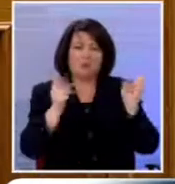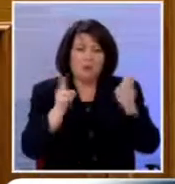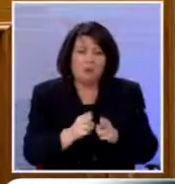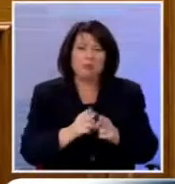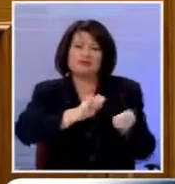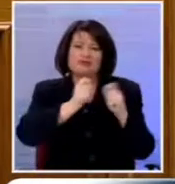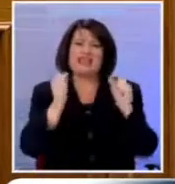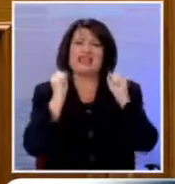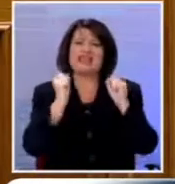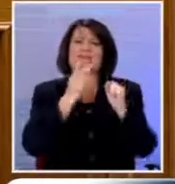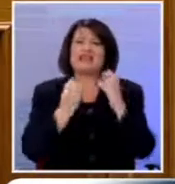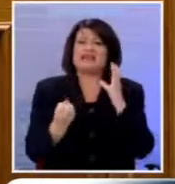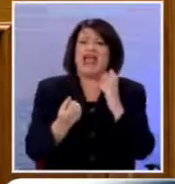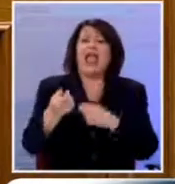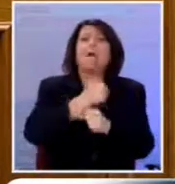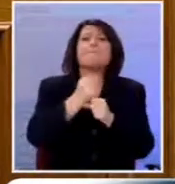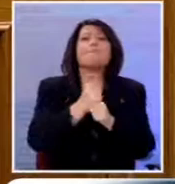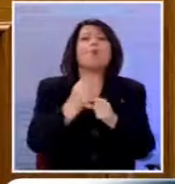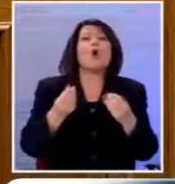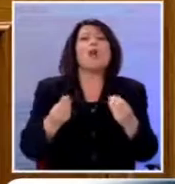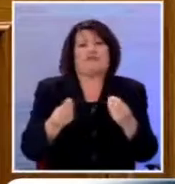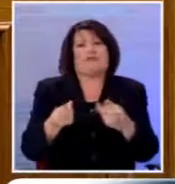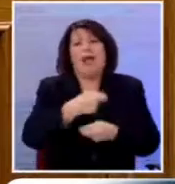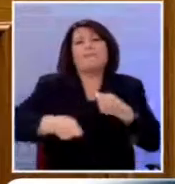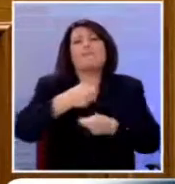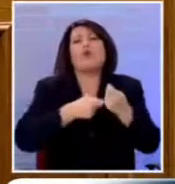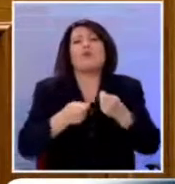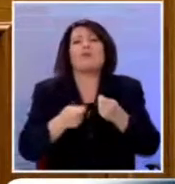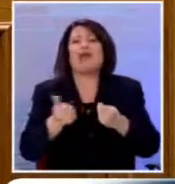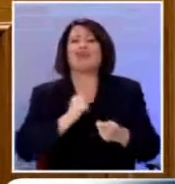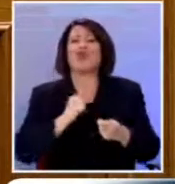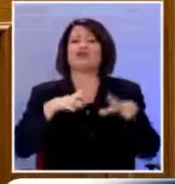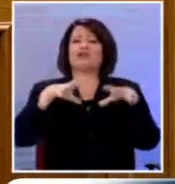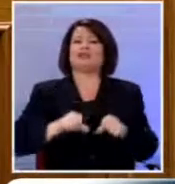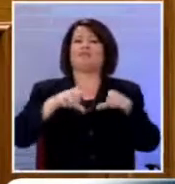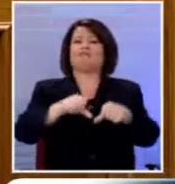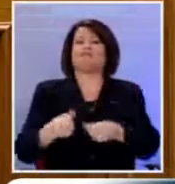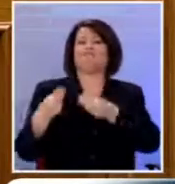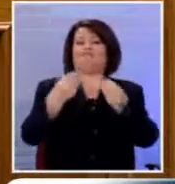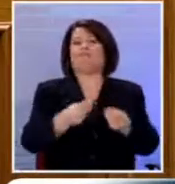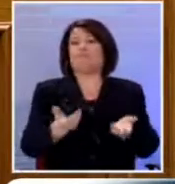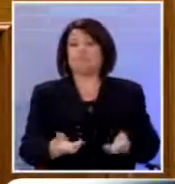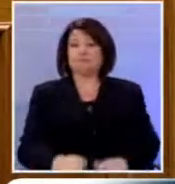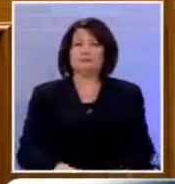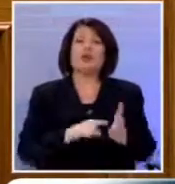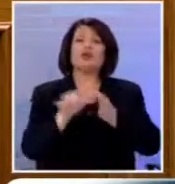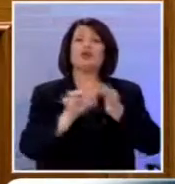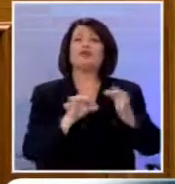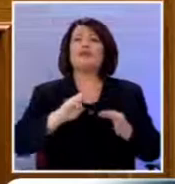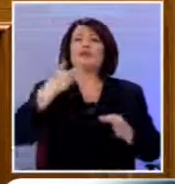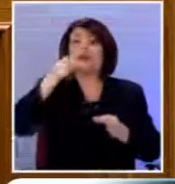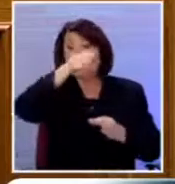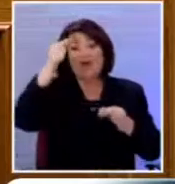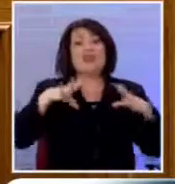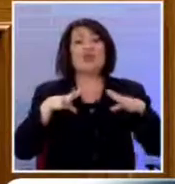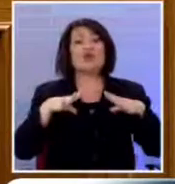Μετατρέπετε την υγεία σε εμπόρευμα και την παραδίδετε στα μεγάλα ιδιωτικά συμφέροντα. Με το νομοσχέδιο για την υγεία που φέρατε στο τρίτο θερινό τμήμα